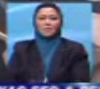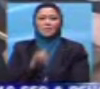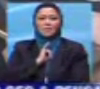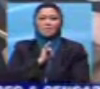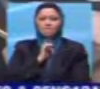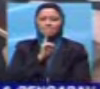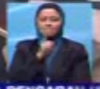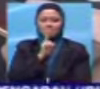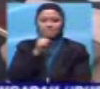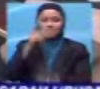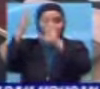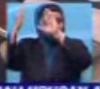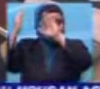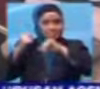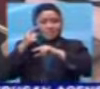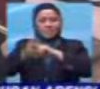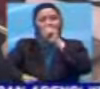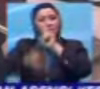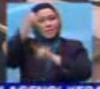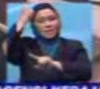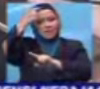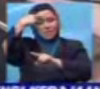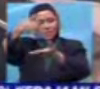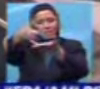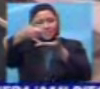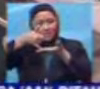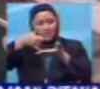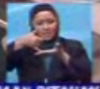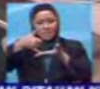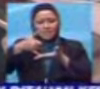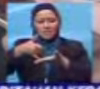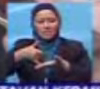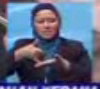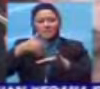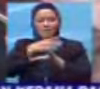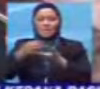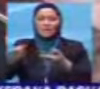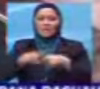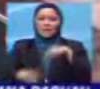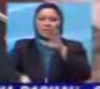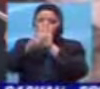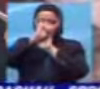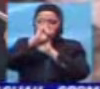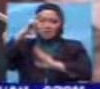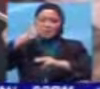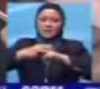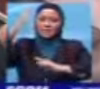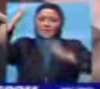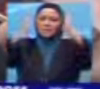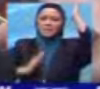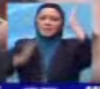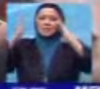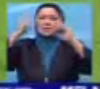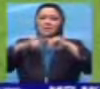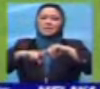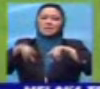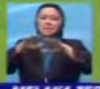saya memang mengharapkan beliau menang untuk menaikkan lagi nama Malaysia di mata